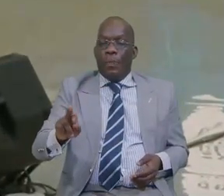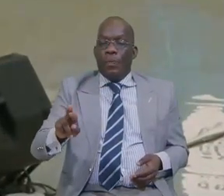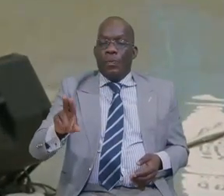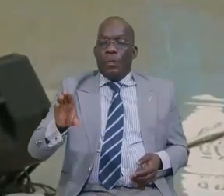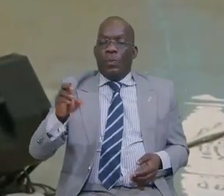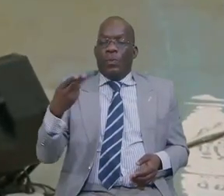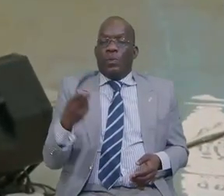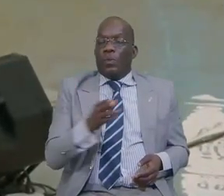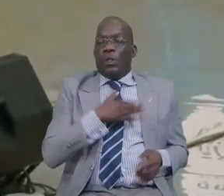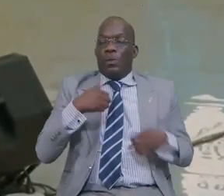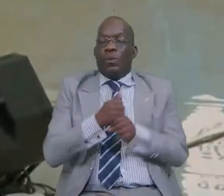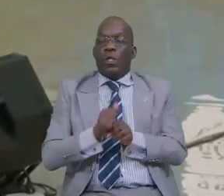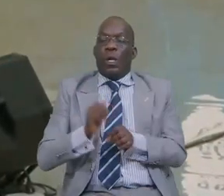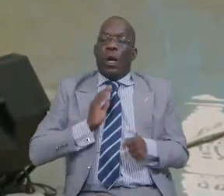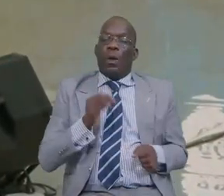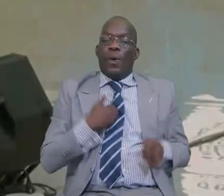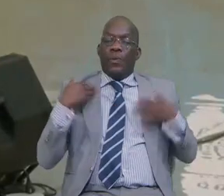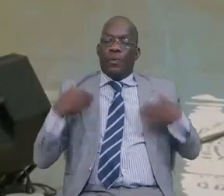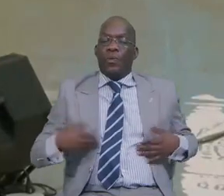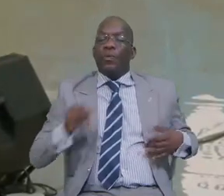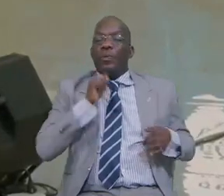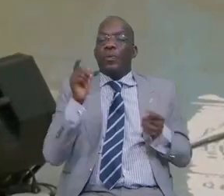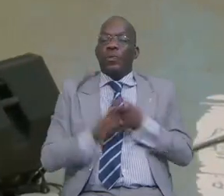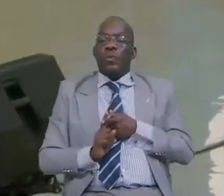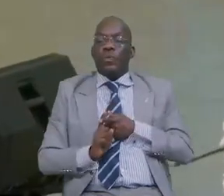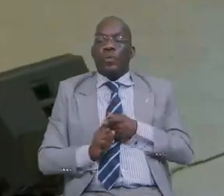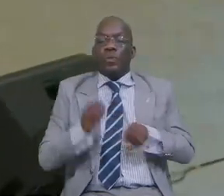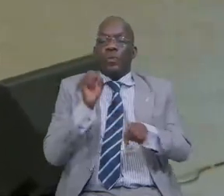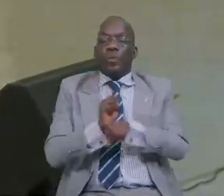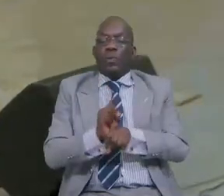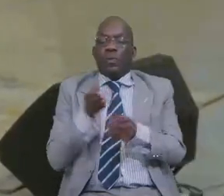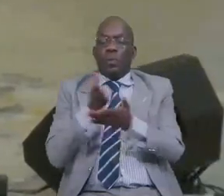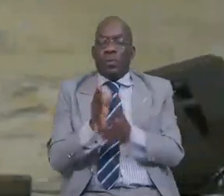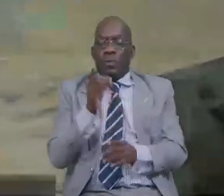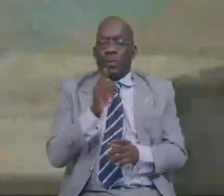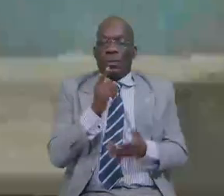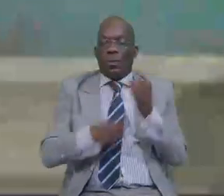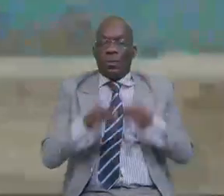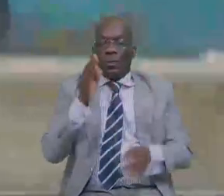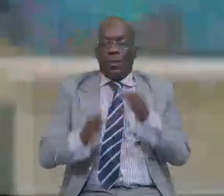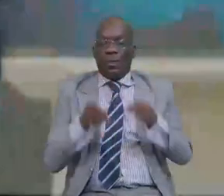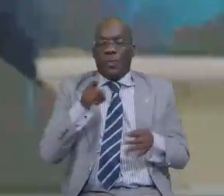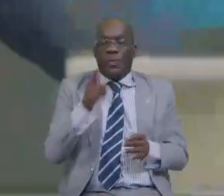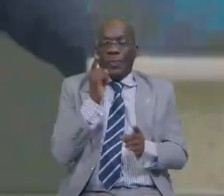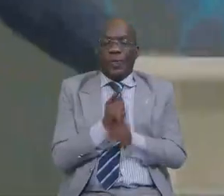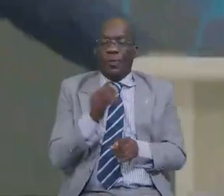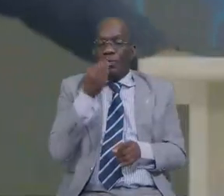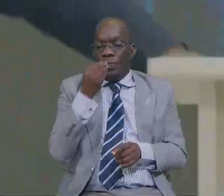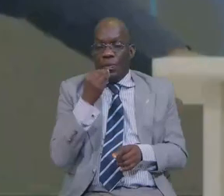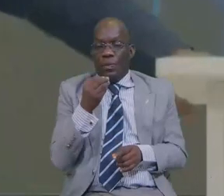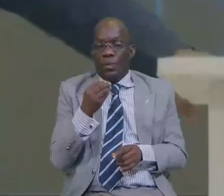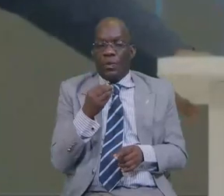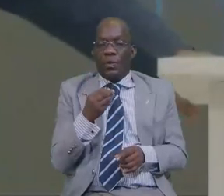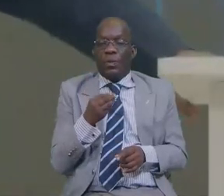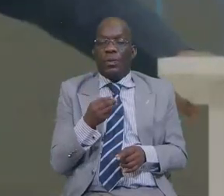de la graisse. Et notre corps ne fonctionne pas bien si vous mangez seulement de n'importe quoi.